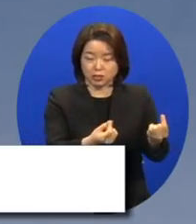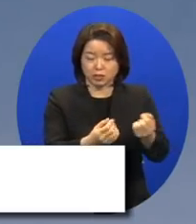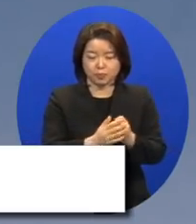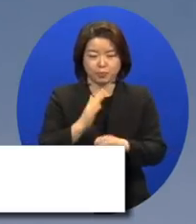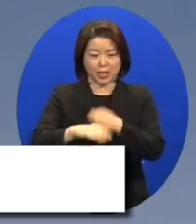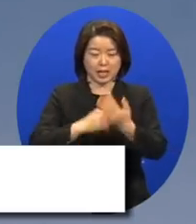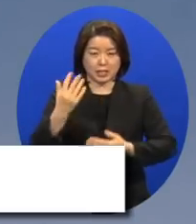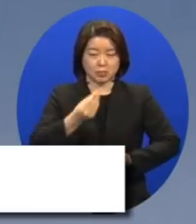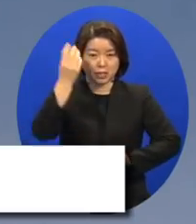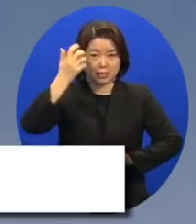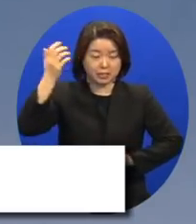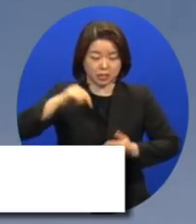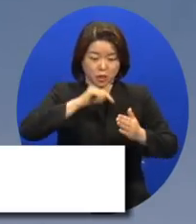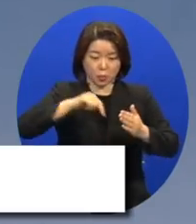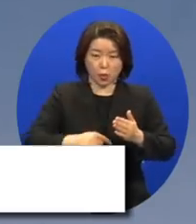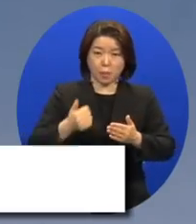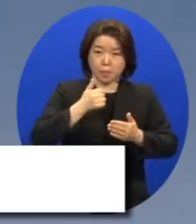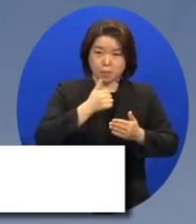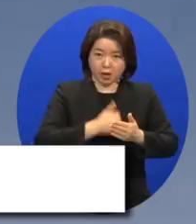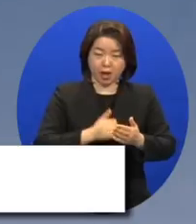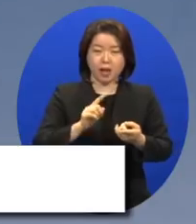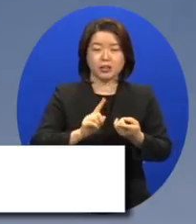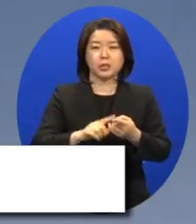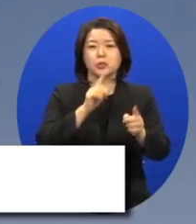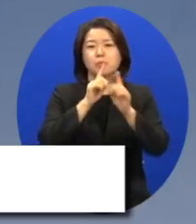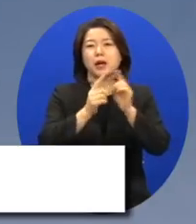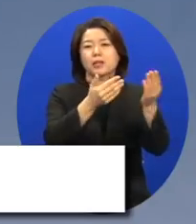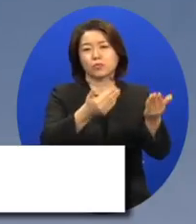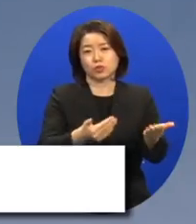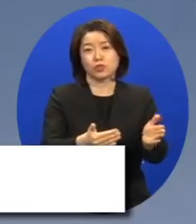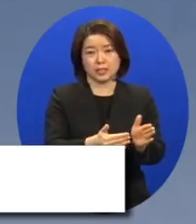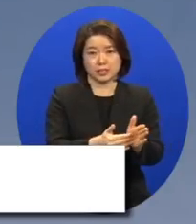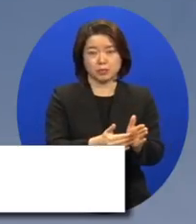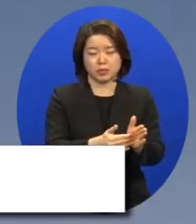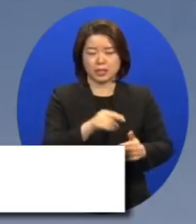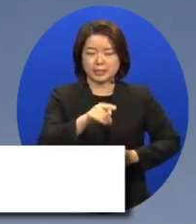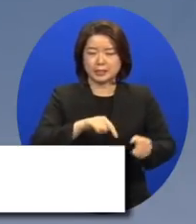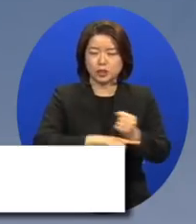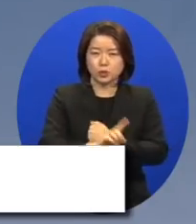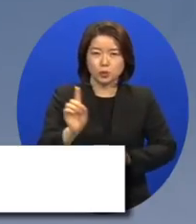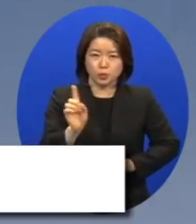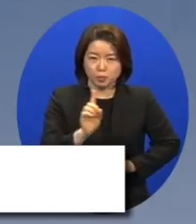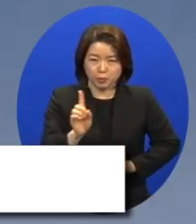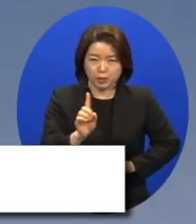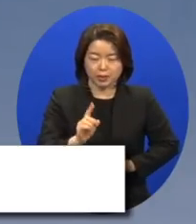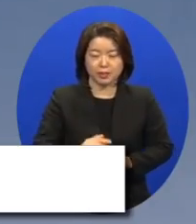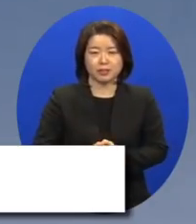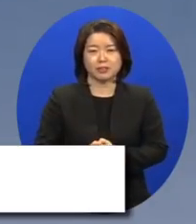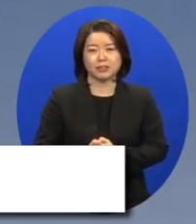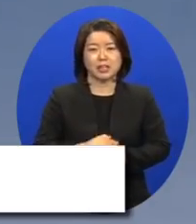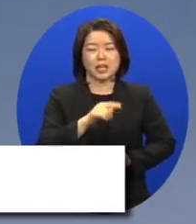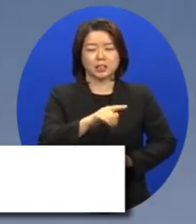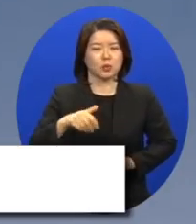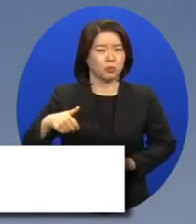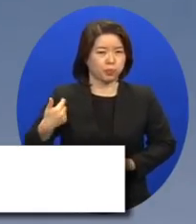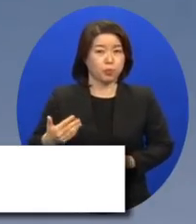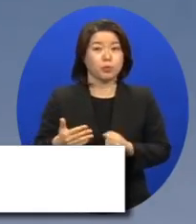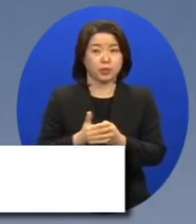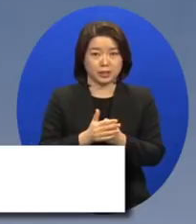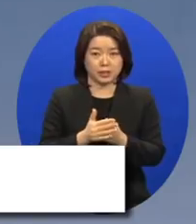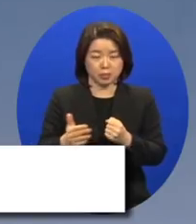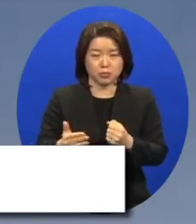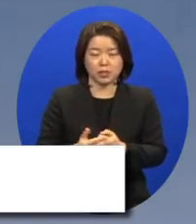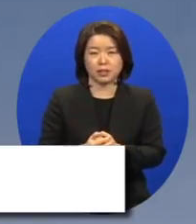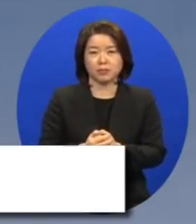우리 안에 거하시는 것에 대한 말씀을 하셨습니다 그 이유는 그들이 그것을 모르기 때문에